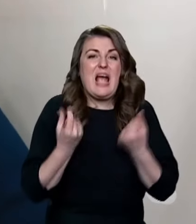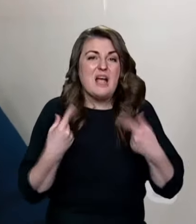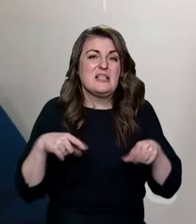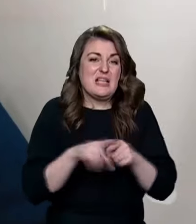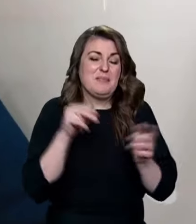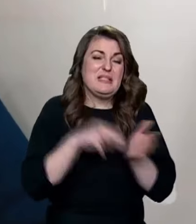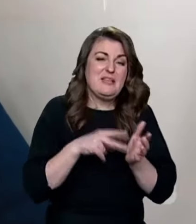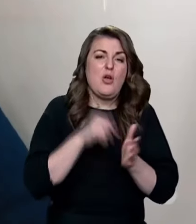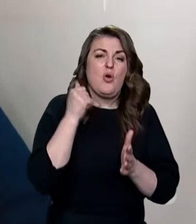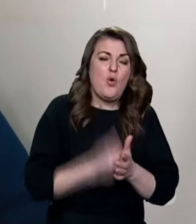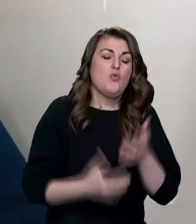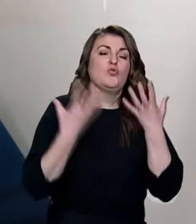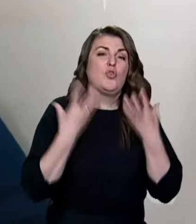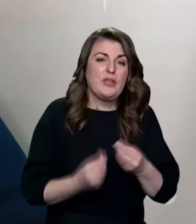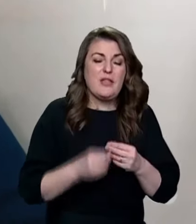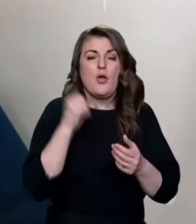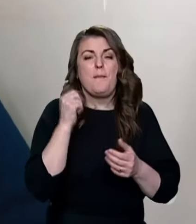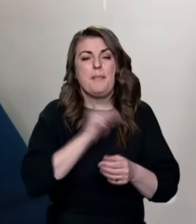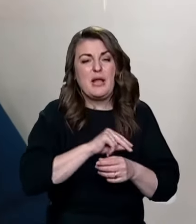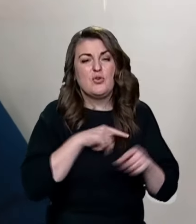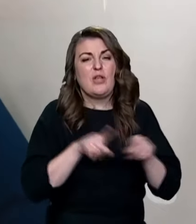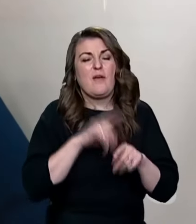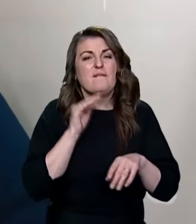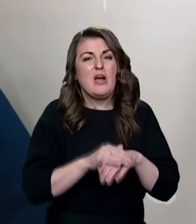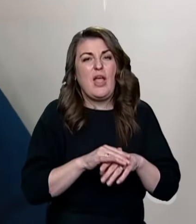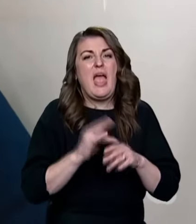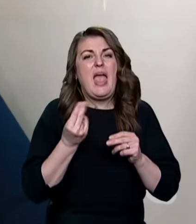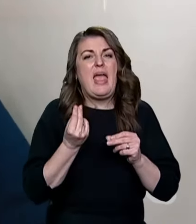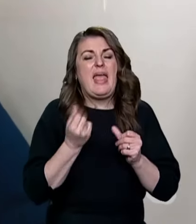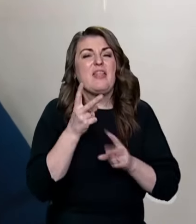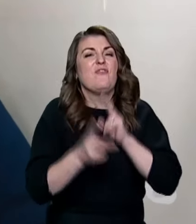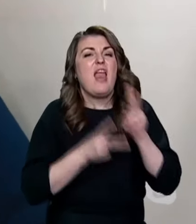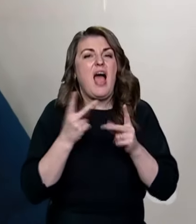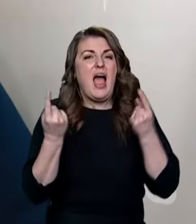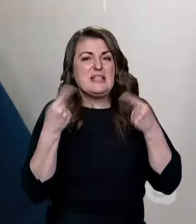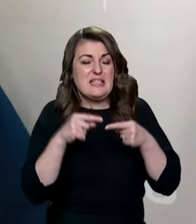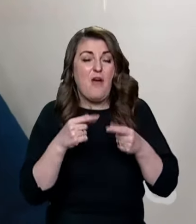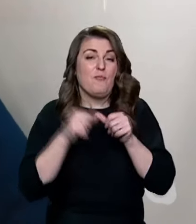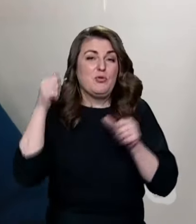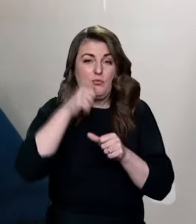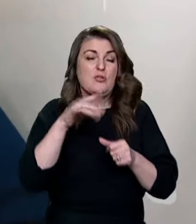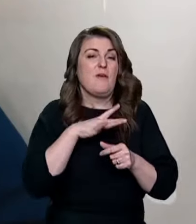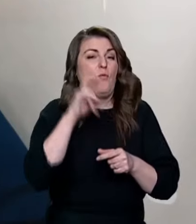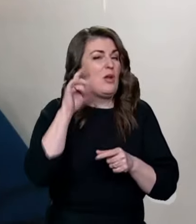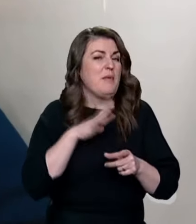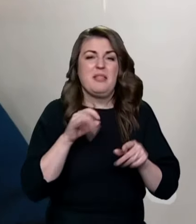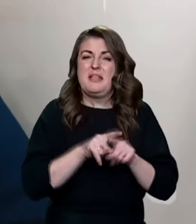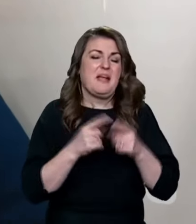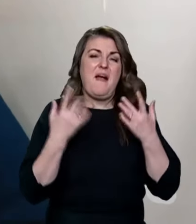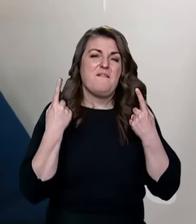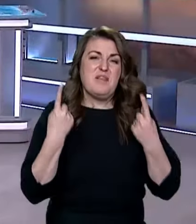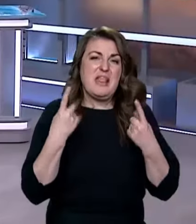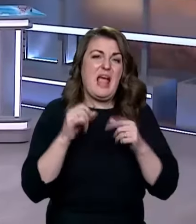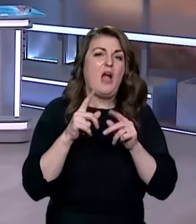цими цінами кожного дня, працює такий фактор, як інфляція. До речі, в минулому році в Україні вона була не така велика,